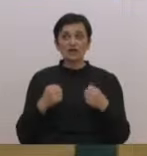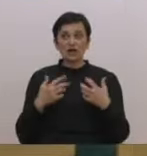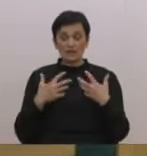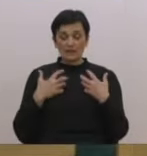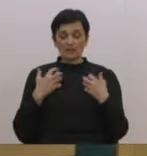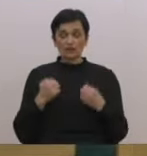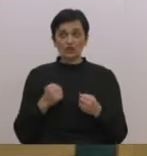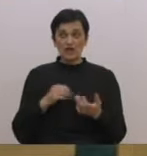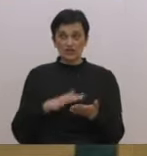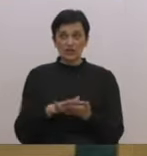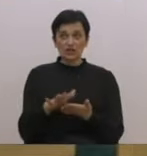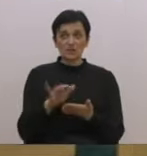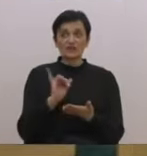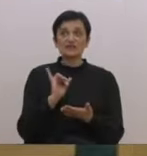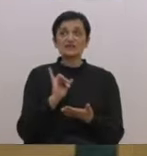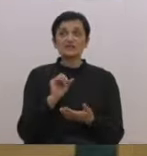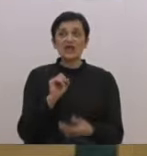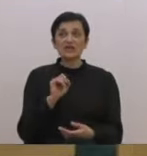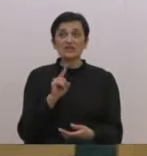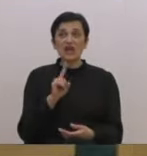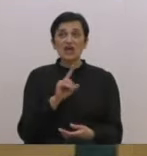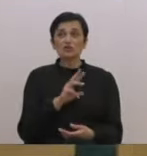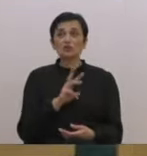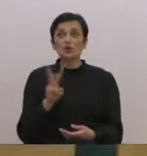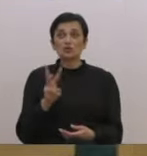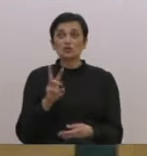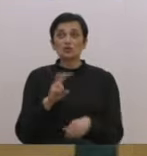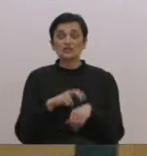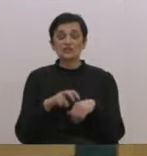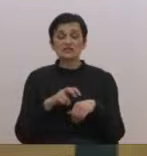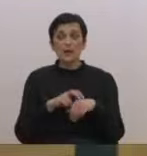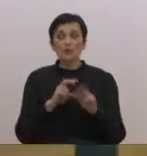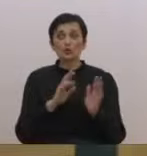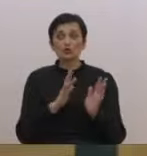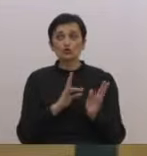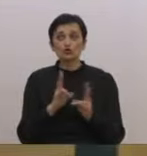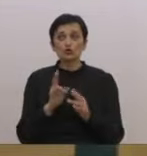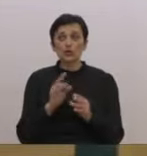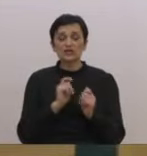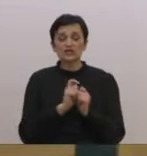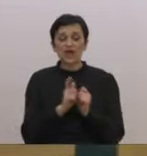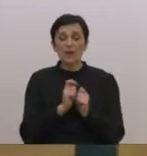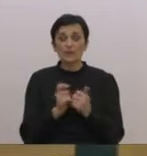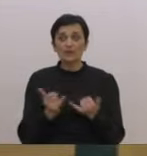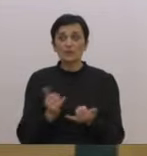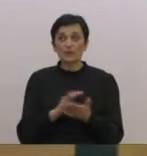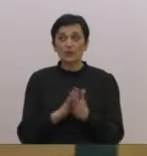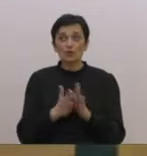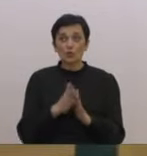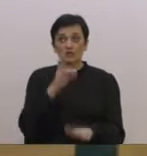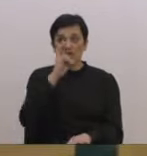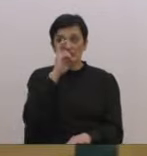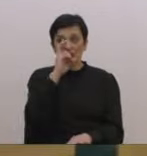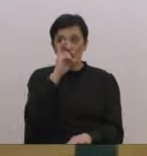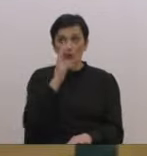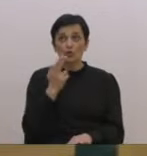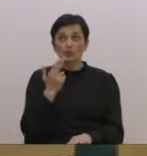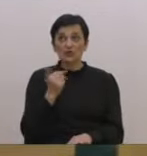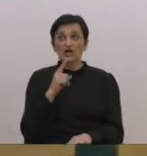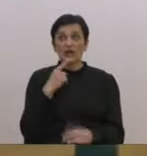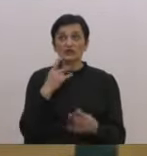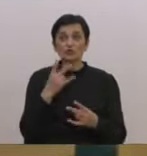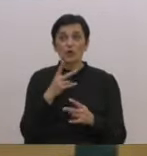ჯანდაცვაში იხარჯება, სადაც 11 მილიონამდე სამედიცინო შემთხვევა დააფინანსა დღეისდგომარეობით სახელმწიფომ და აქ რა თქმა